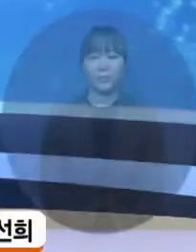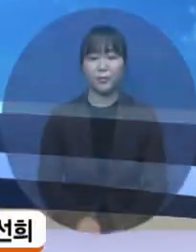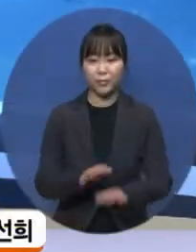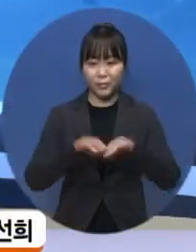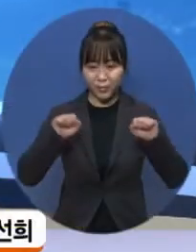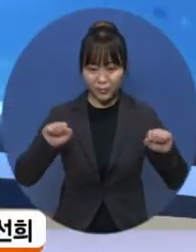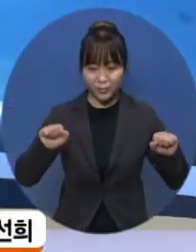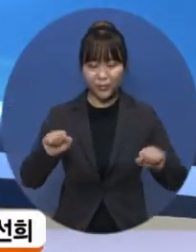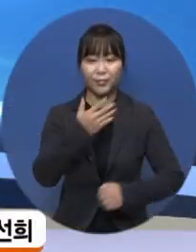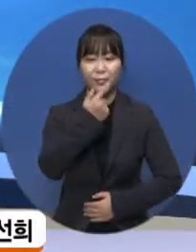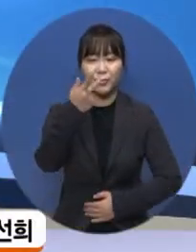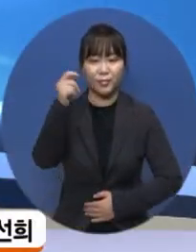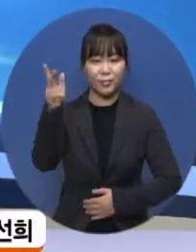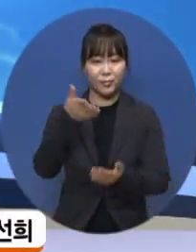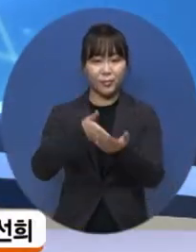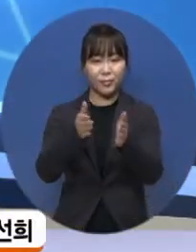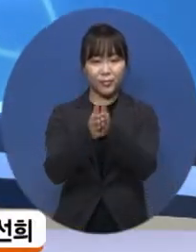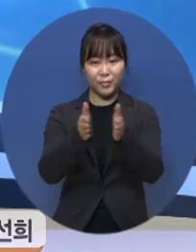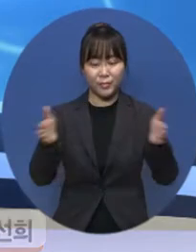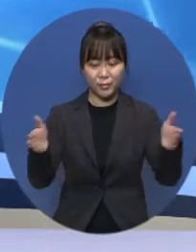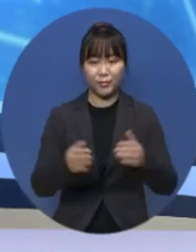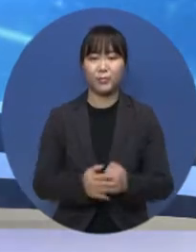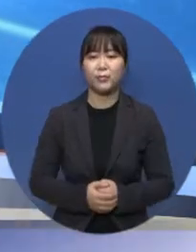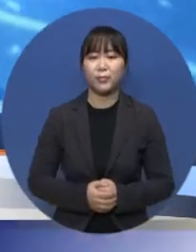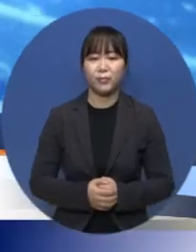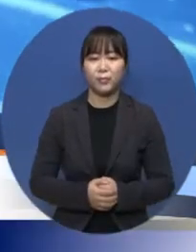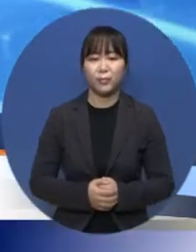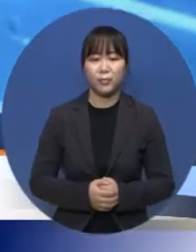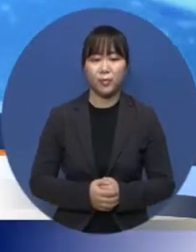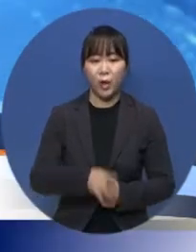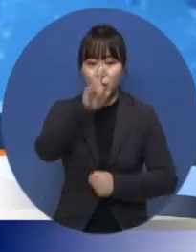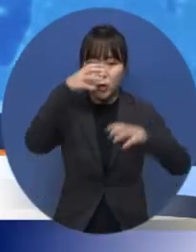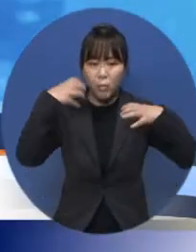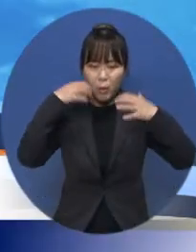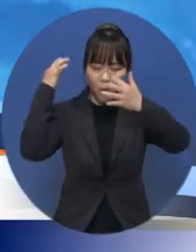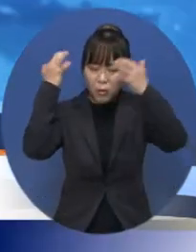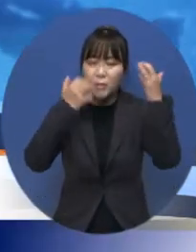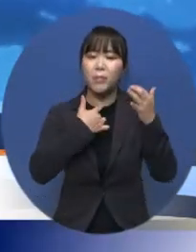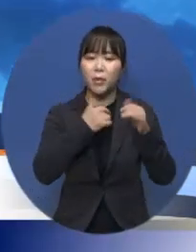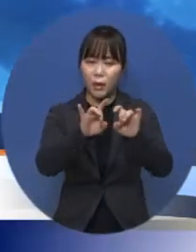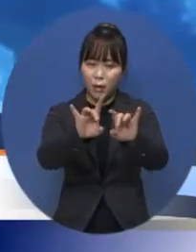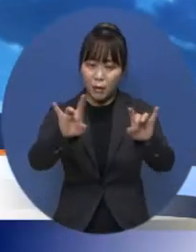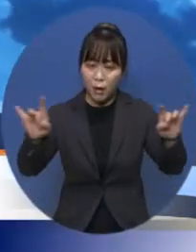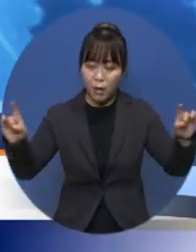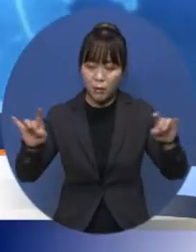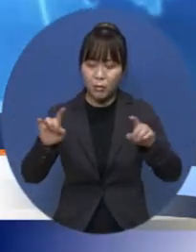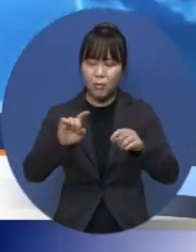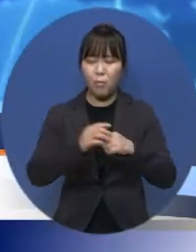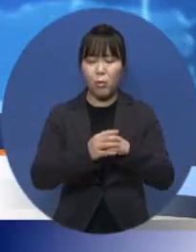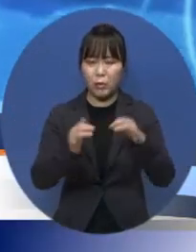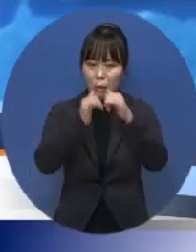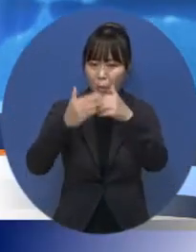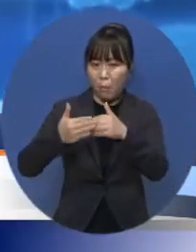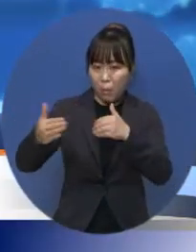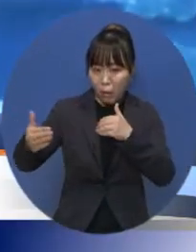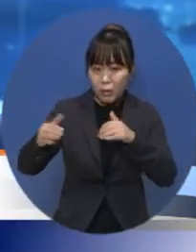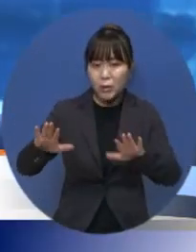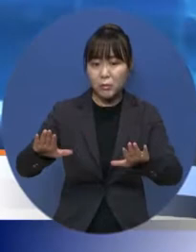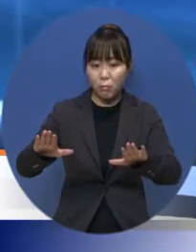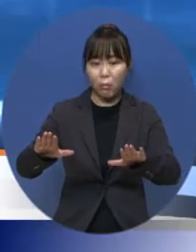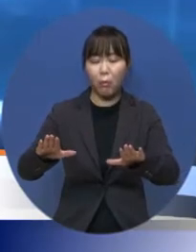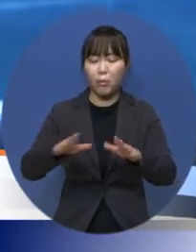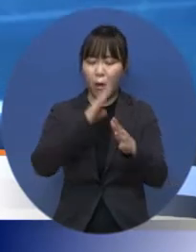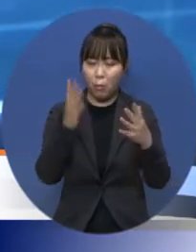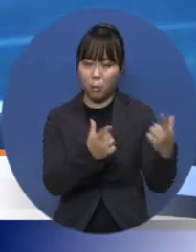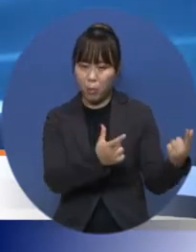시청자 여러분, 안녕하십니까? 복지TV 뉴스입니다. 정부가 복잡했던 각종 거리두기의 명칭을 사회적